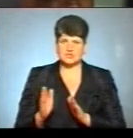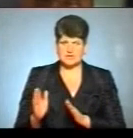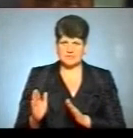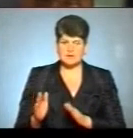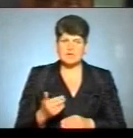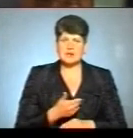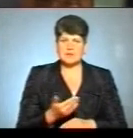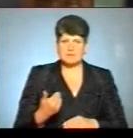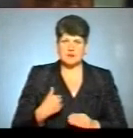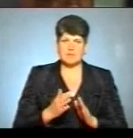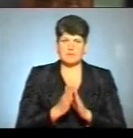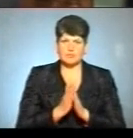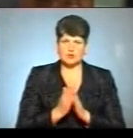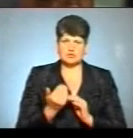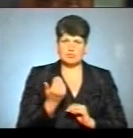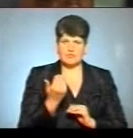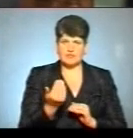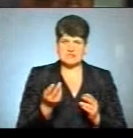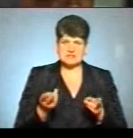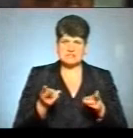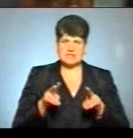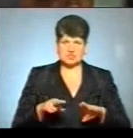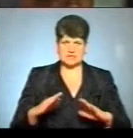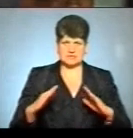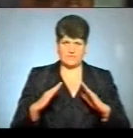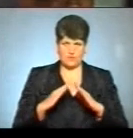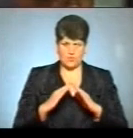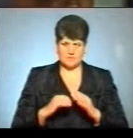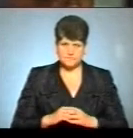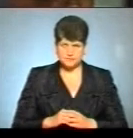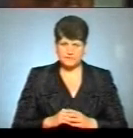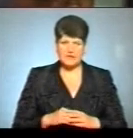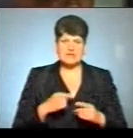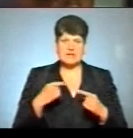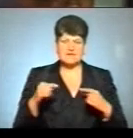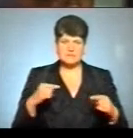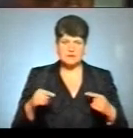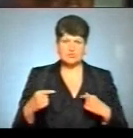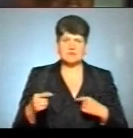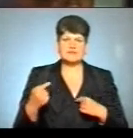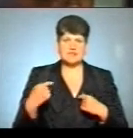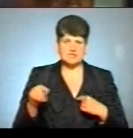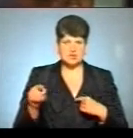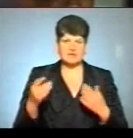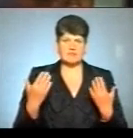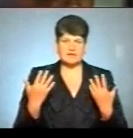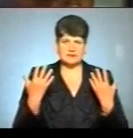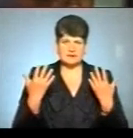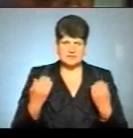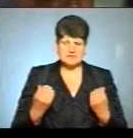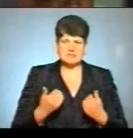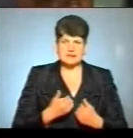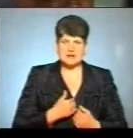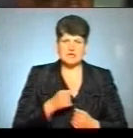ми просимо вас залишатися вдома. На відміну від попередніх вихідних, за які я вам